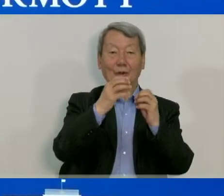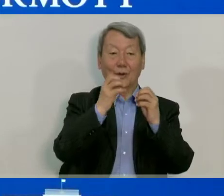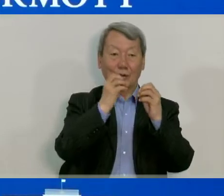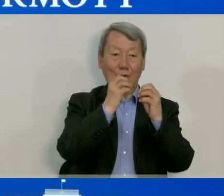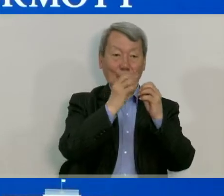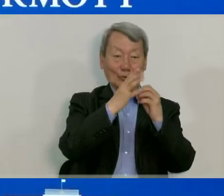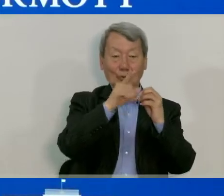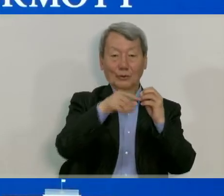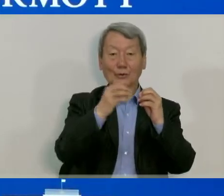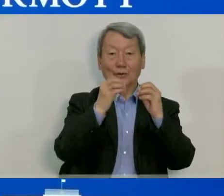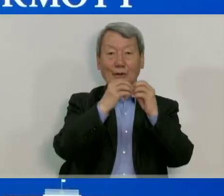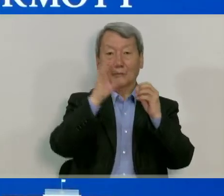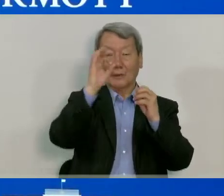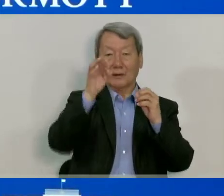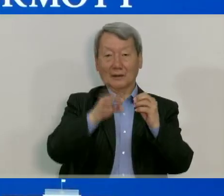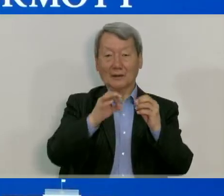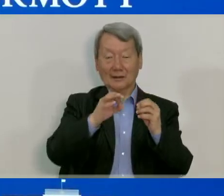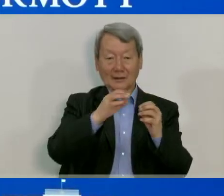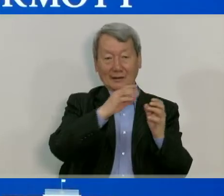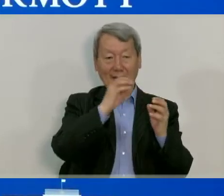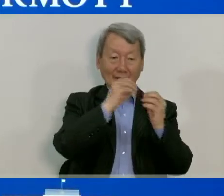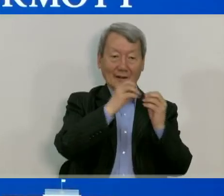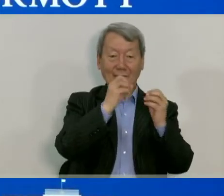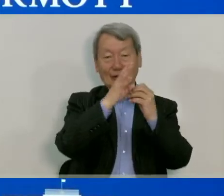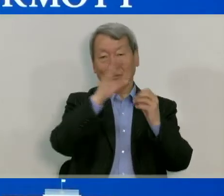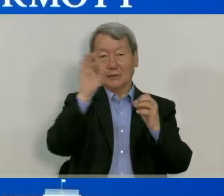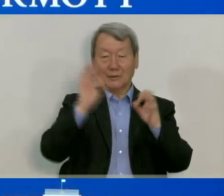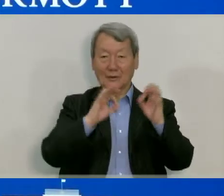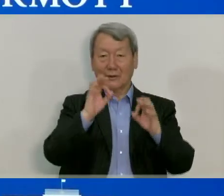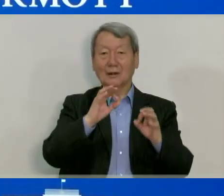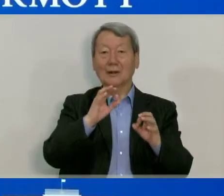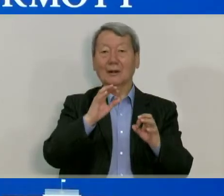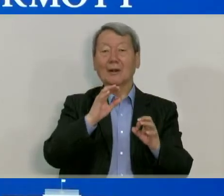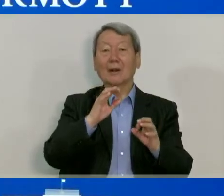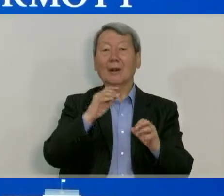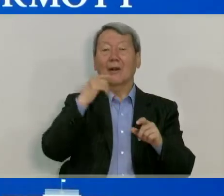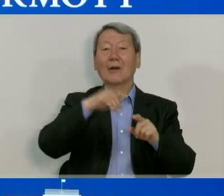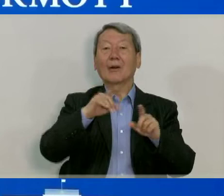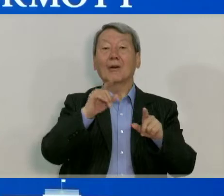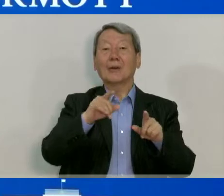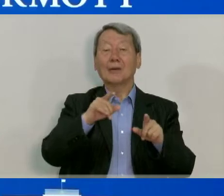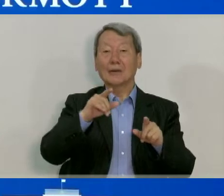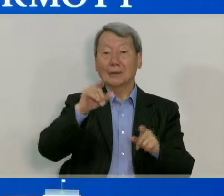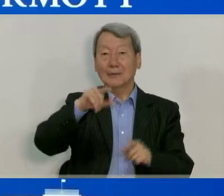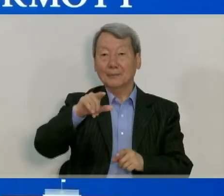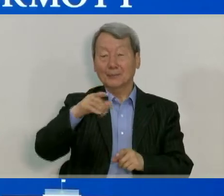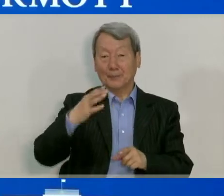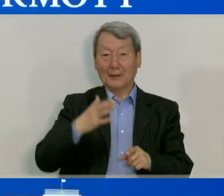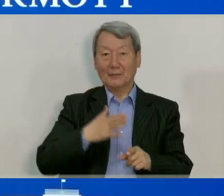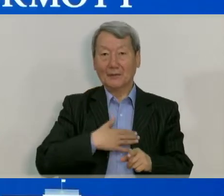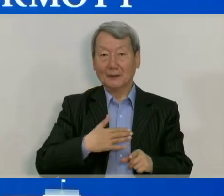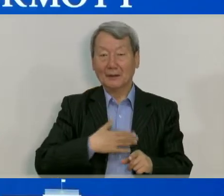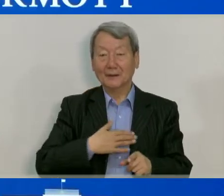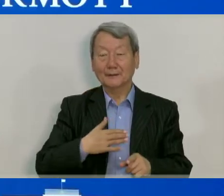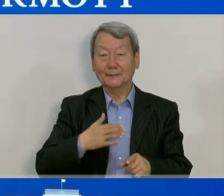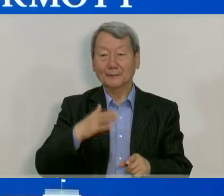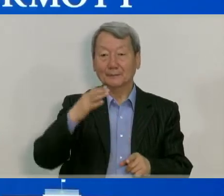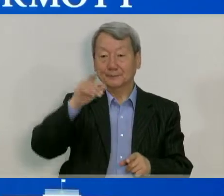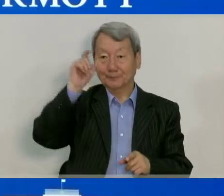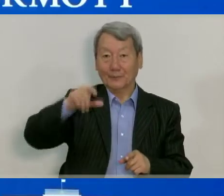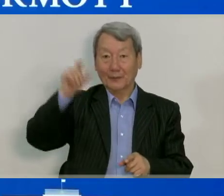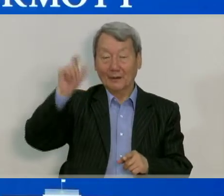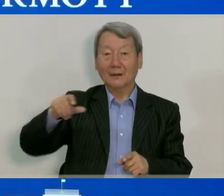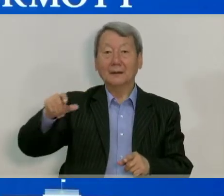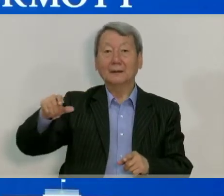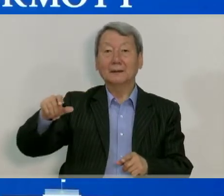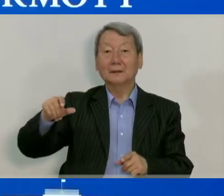14.7% болду жалпы санынан. Ошондо ошол эле учурда биздин элибиздин